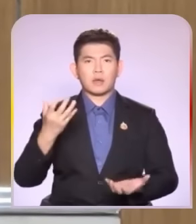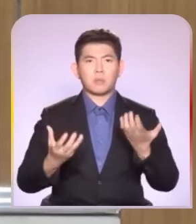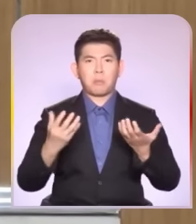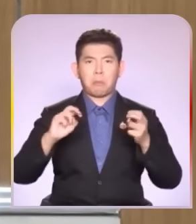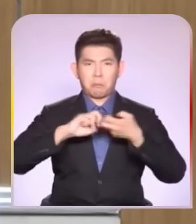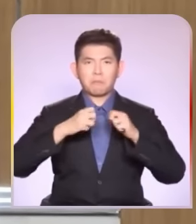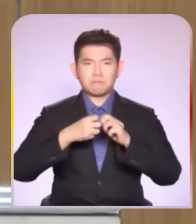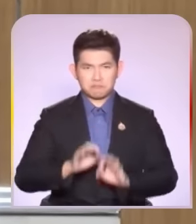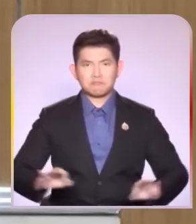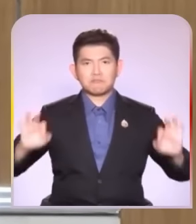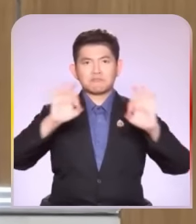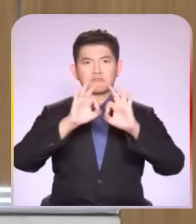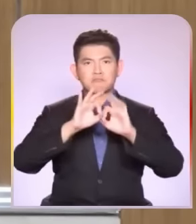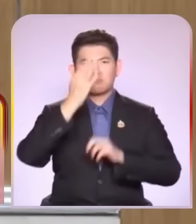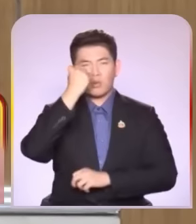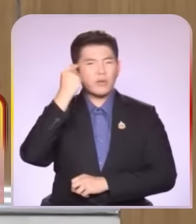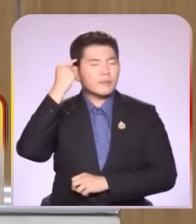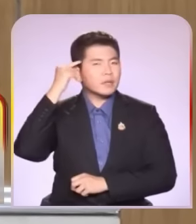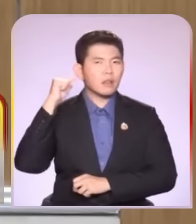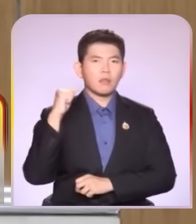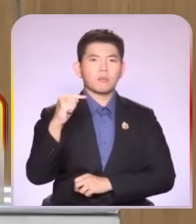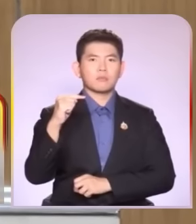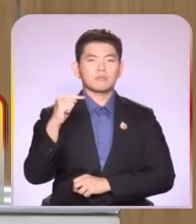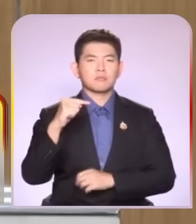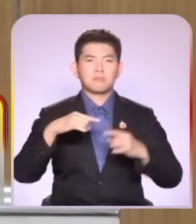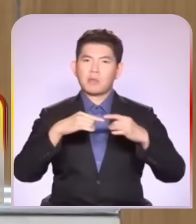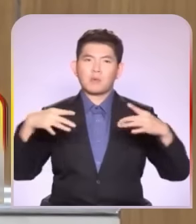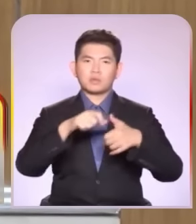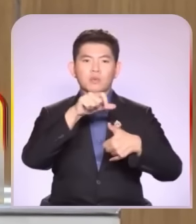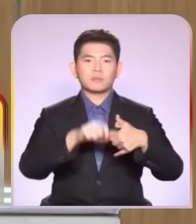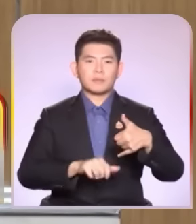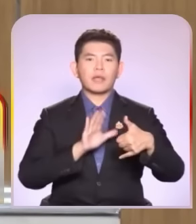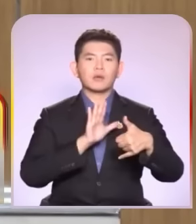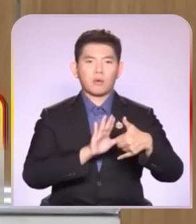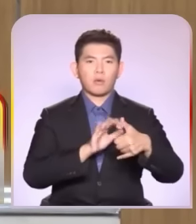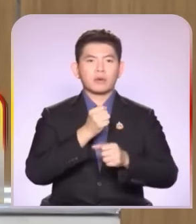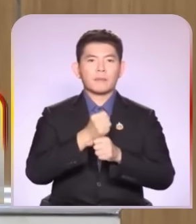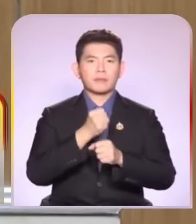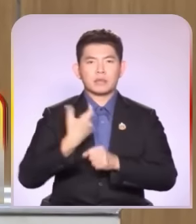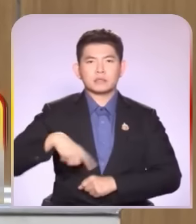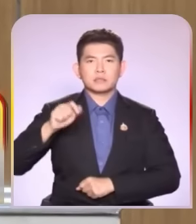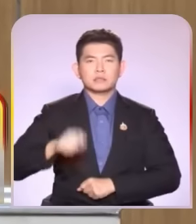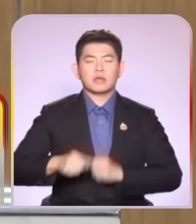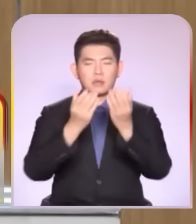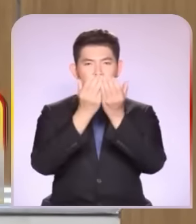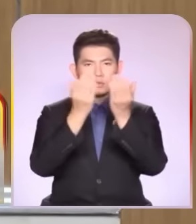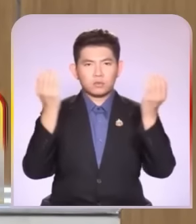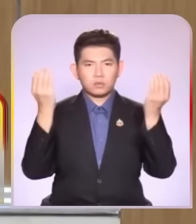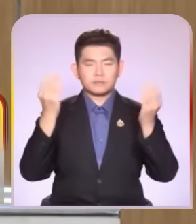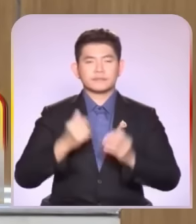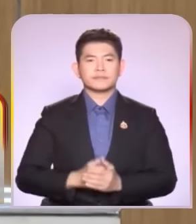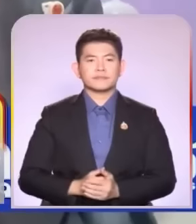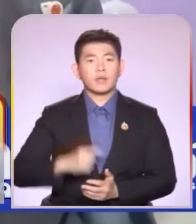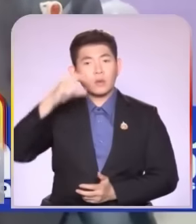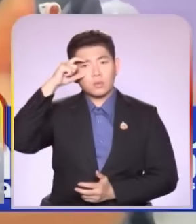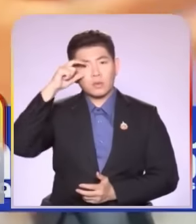หญ่มากเพราะการมีมายาคติที่อคติไม่คู่ควรดำรงตำแหน่งเป็นตุลาการศาลรัฐธรรมนูญนอกจากนี้คุณอดิศ